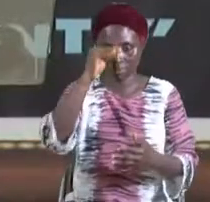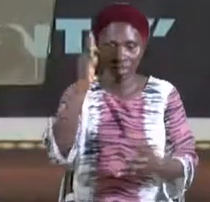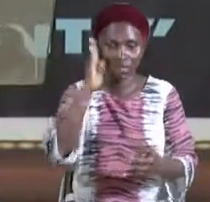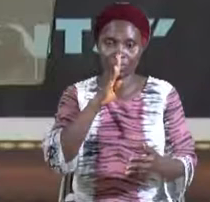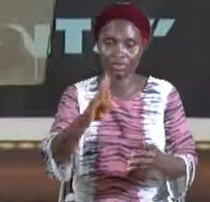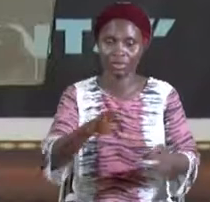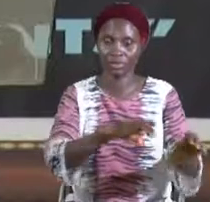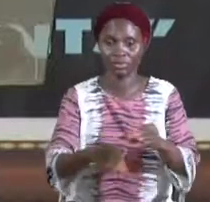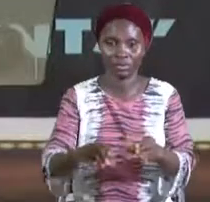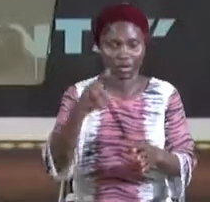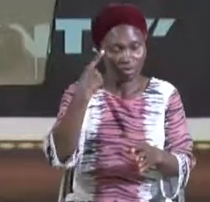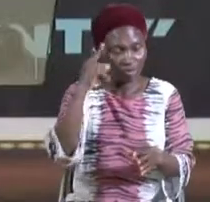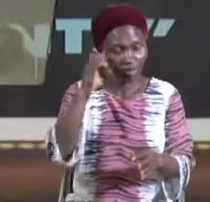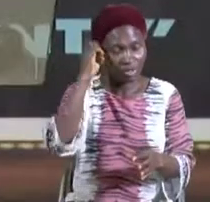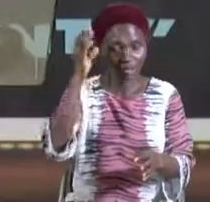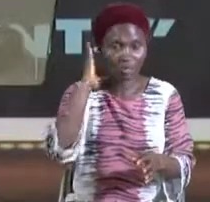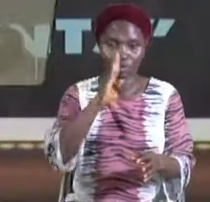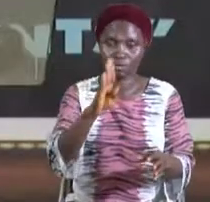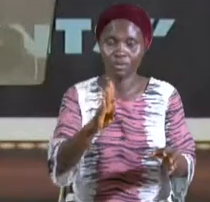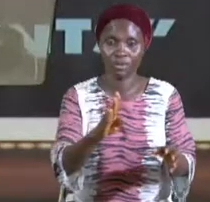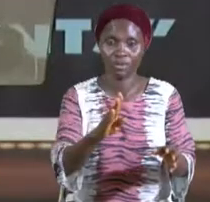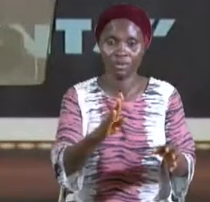Car il sera livré aux païens.